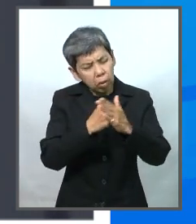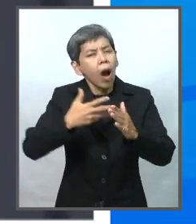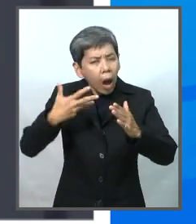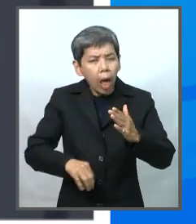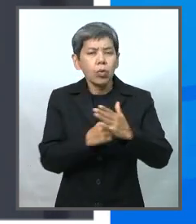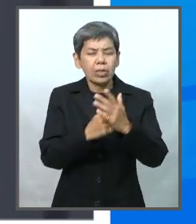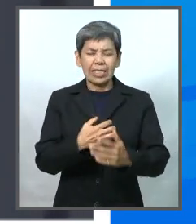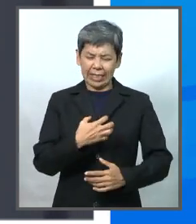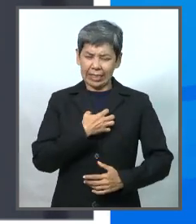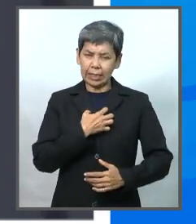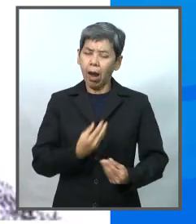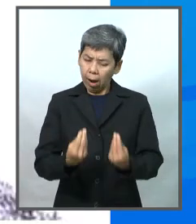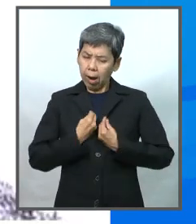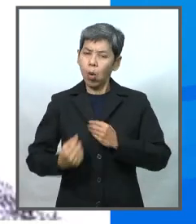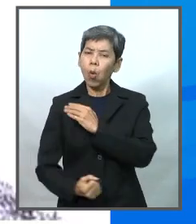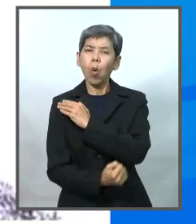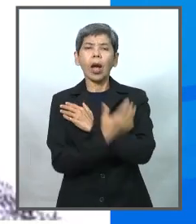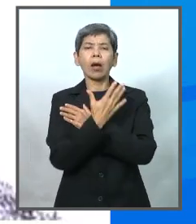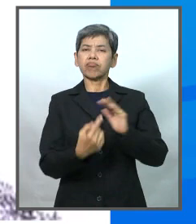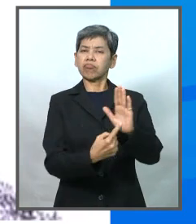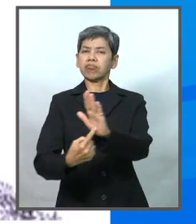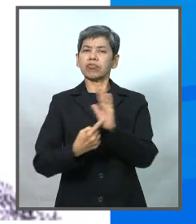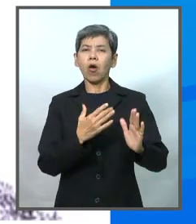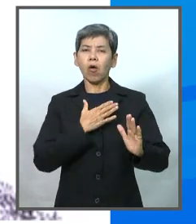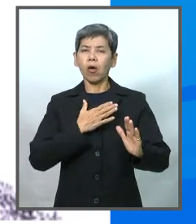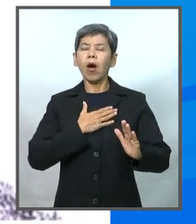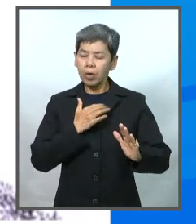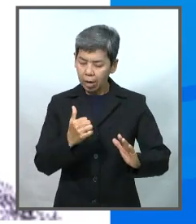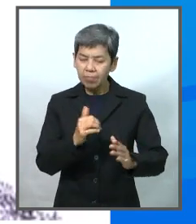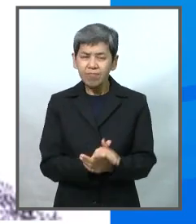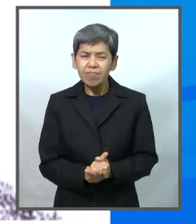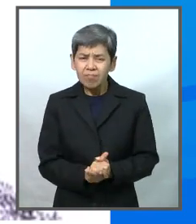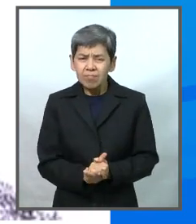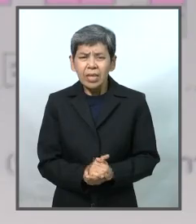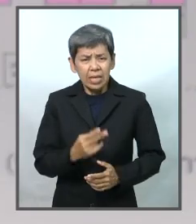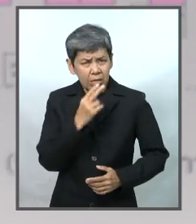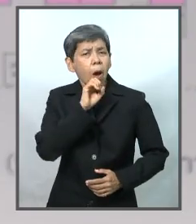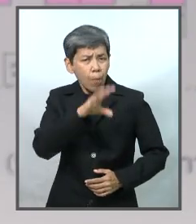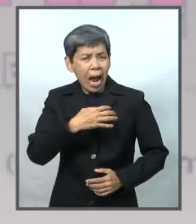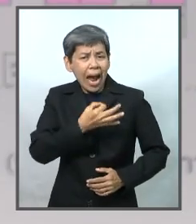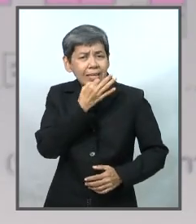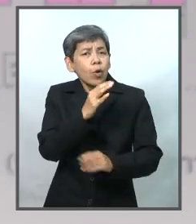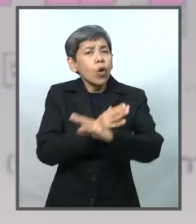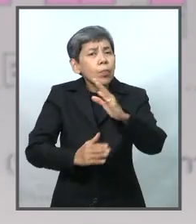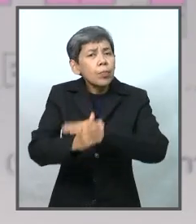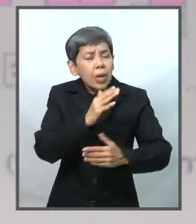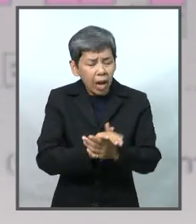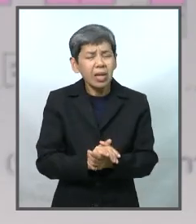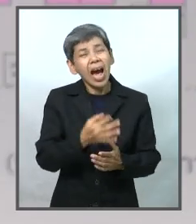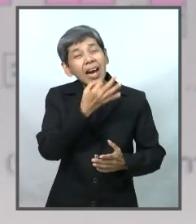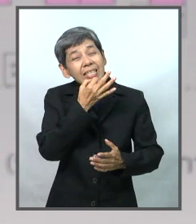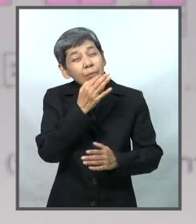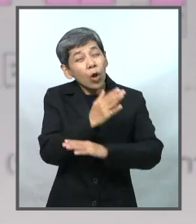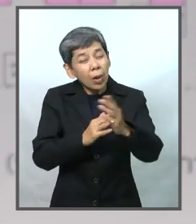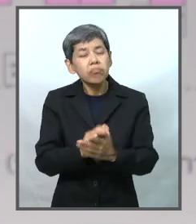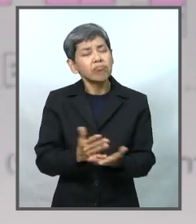ไรมาเยอะแยะมากมายแล้วเราก็อยากได้พื้นที่โอกาสในการได้โชว์ความสามารถของตัวเองด้วยค่ะก็จริงๆอ่ะท่านอยากบอกว่าอาชีพของคนพิการนะคะมันเป็